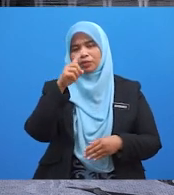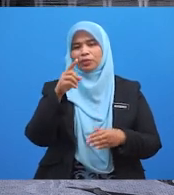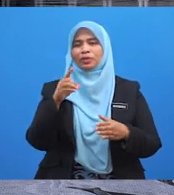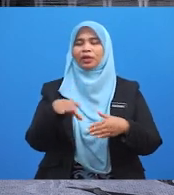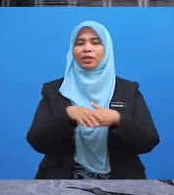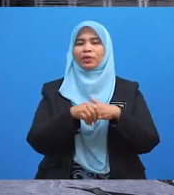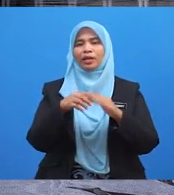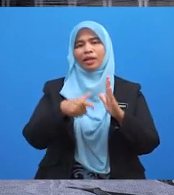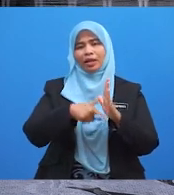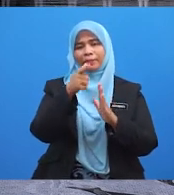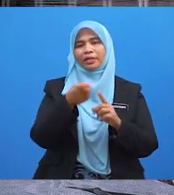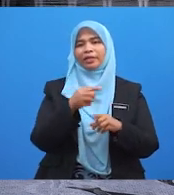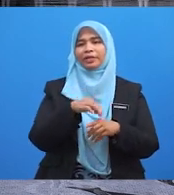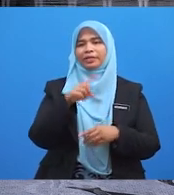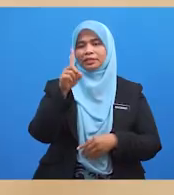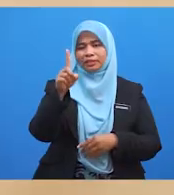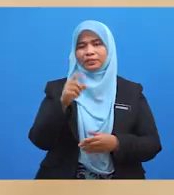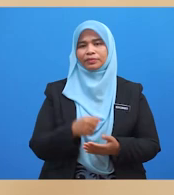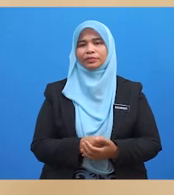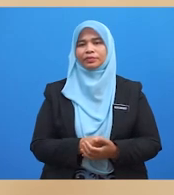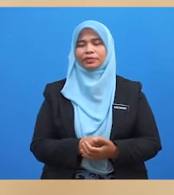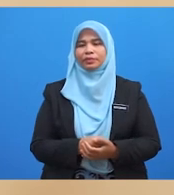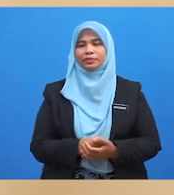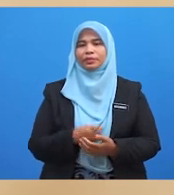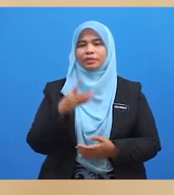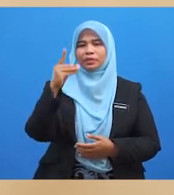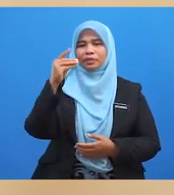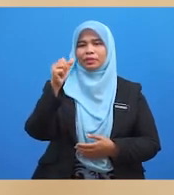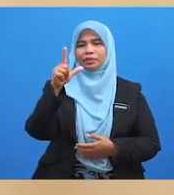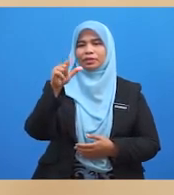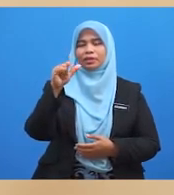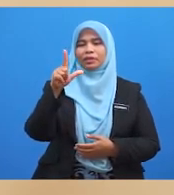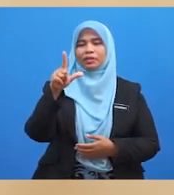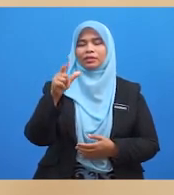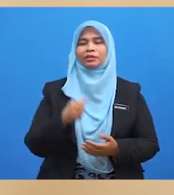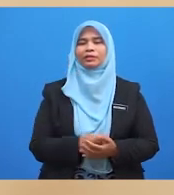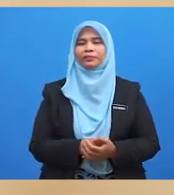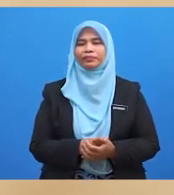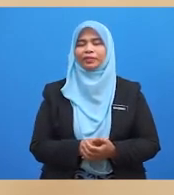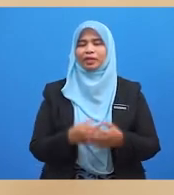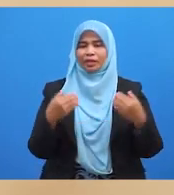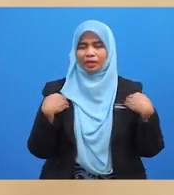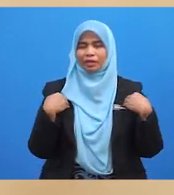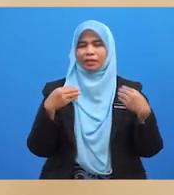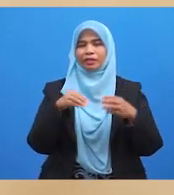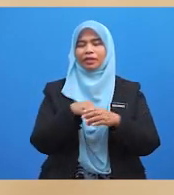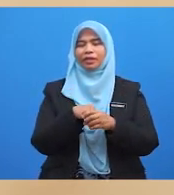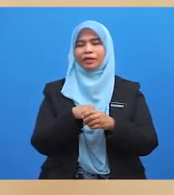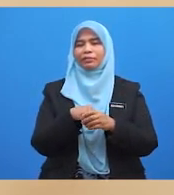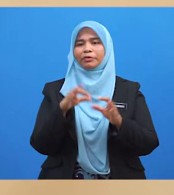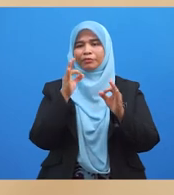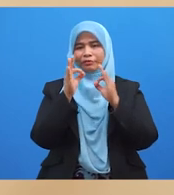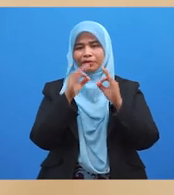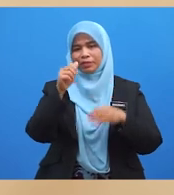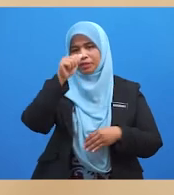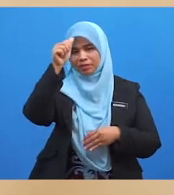berkahwin lebih dari satu. Dalil diharuskan poligami ada dinyatakan dalam firman